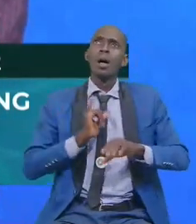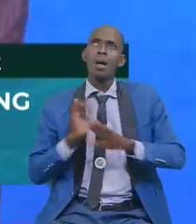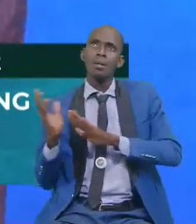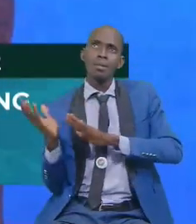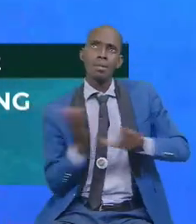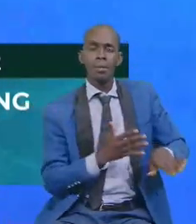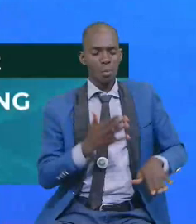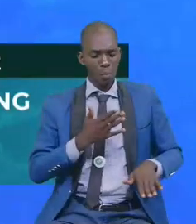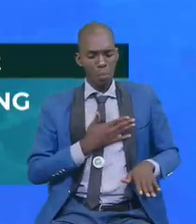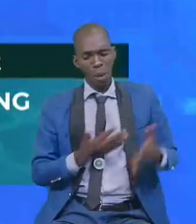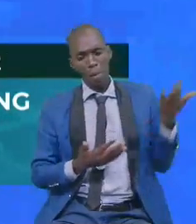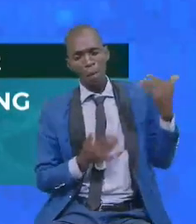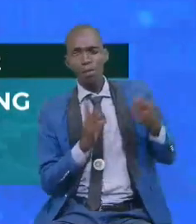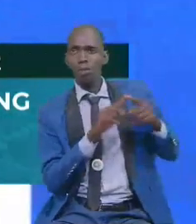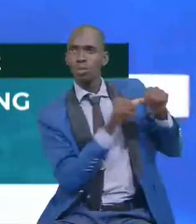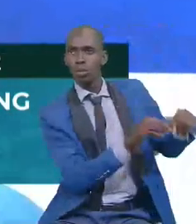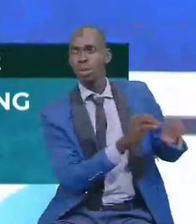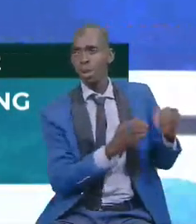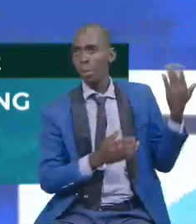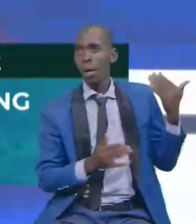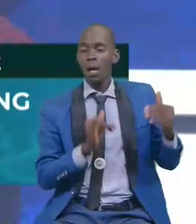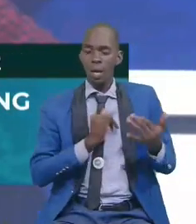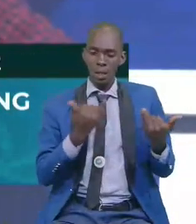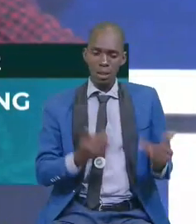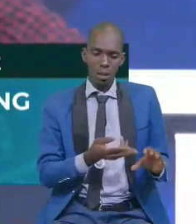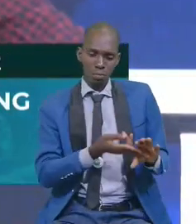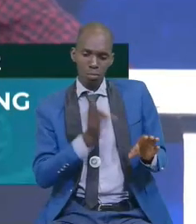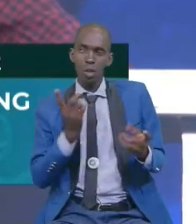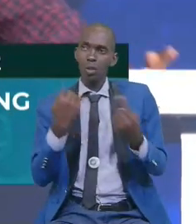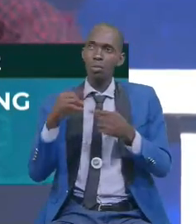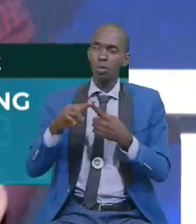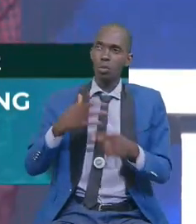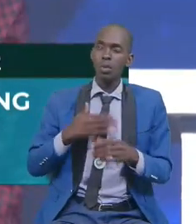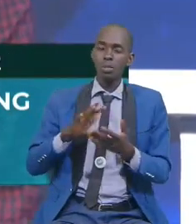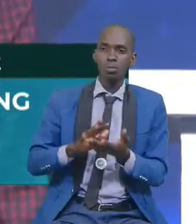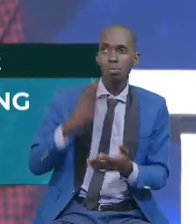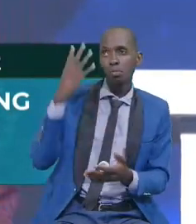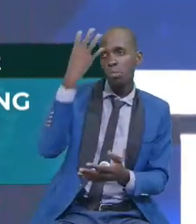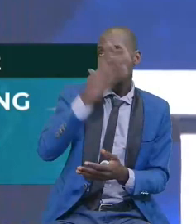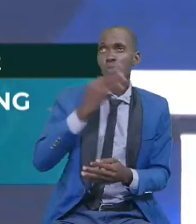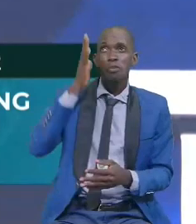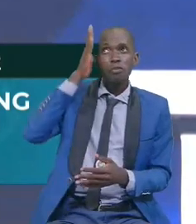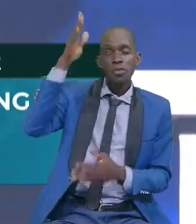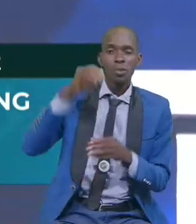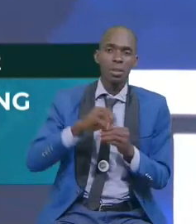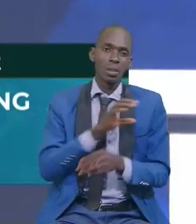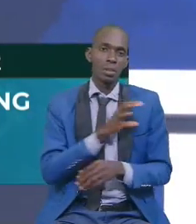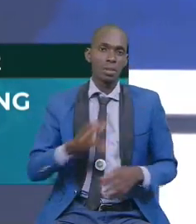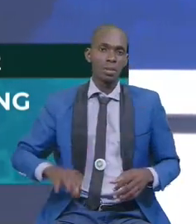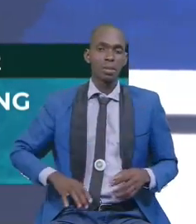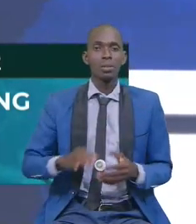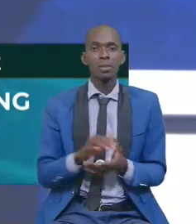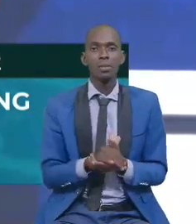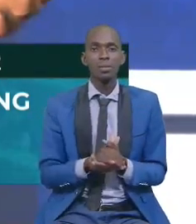et tu dis, je laisse le passé au passé, et je viens dans mon avenir glorieux en Christ.